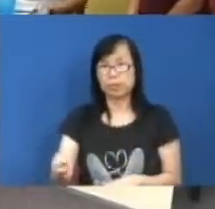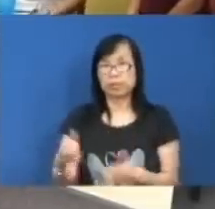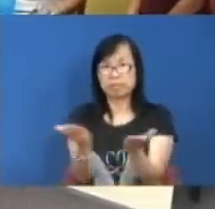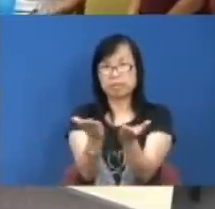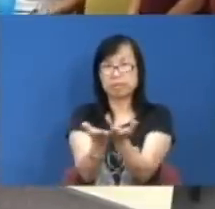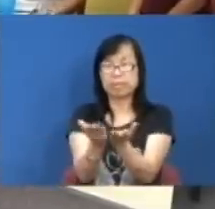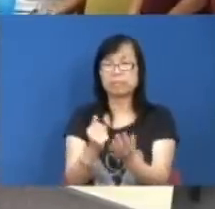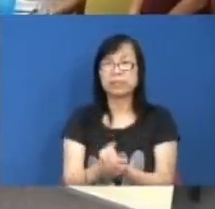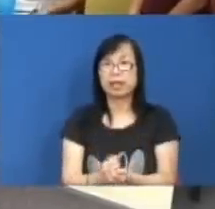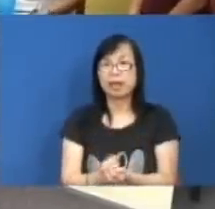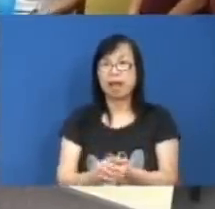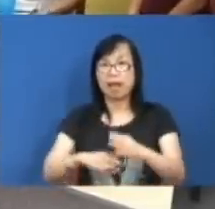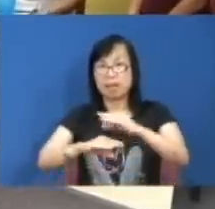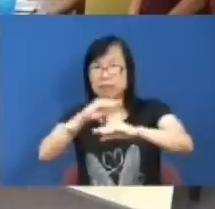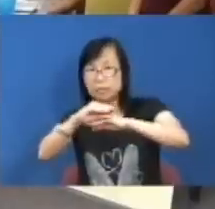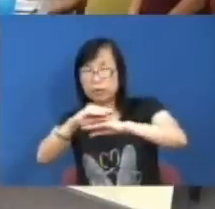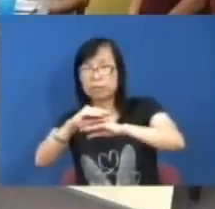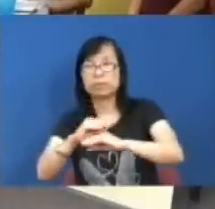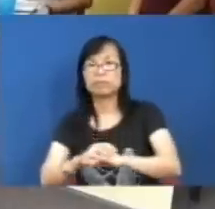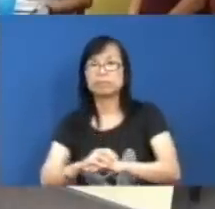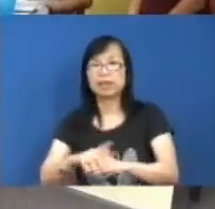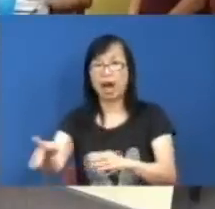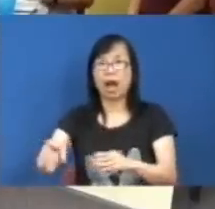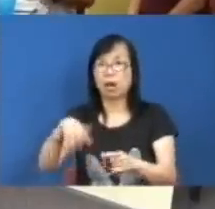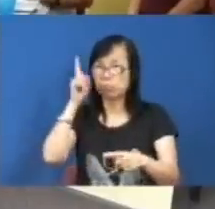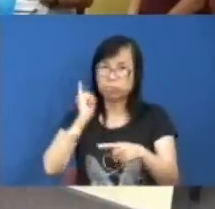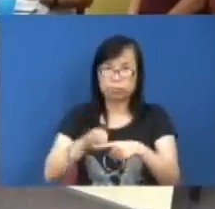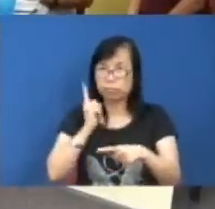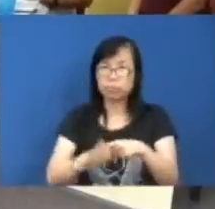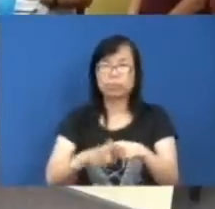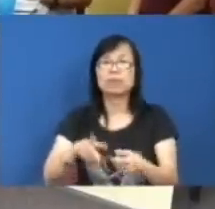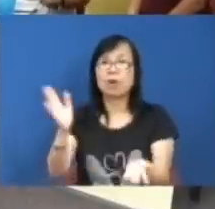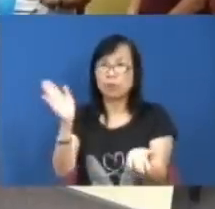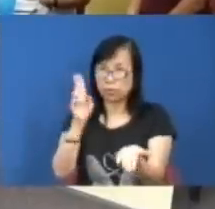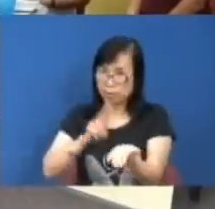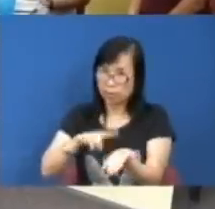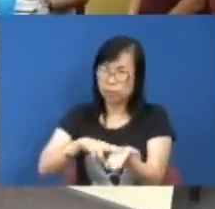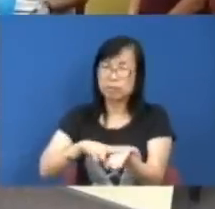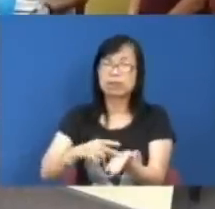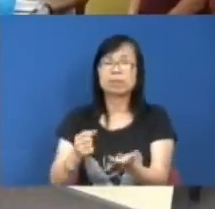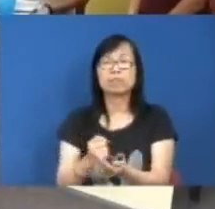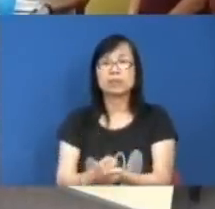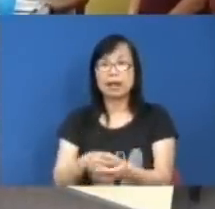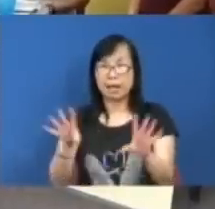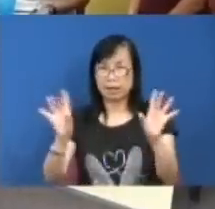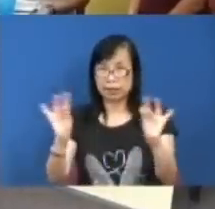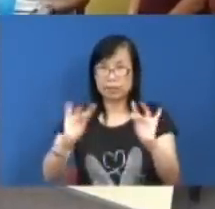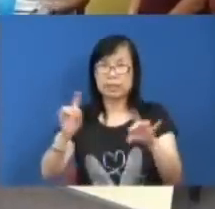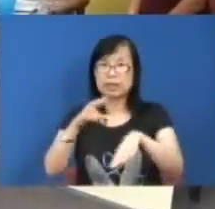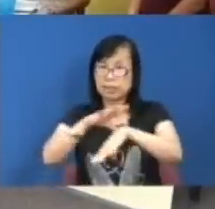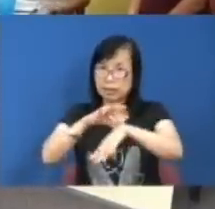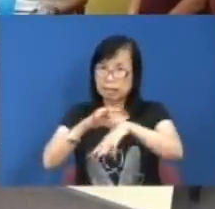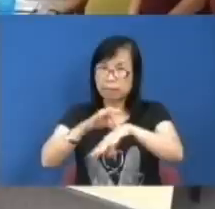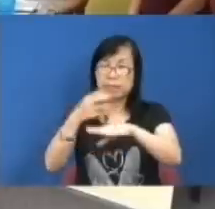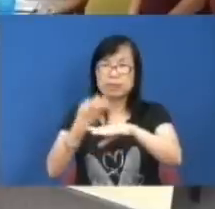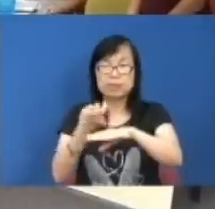俾業界睇 ，Tivila 係一個好實淨嘅一個好可信嘅一個物料咧，處理喺一個紙皮石嘅面，而係唔需要